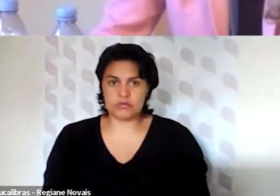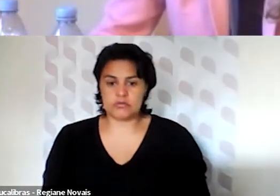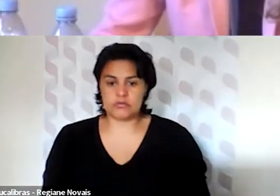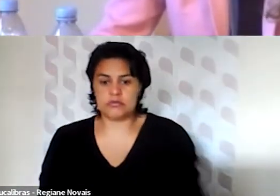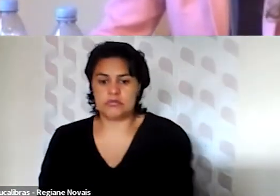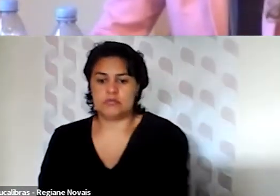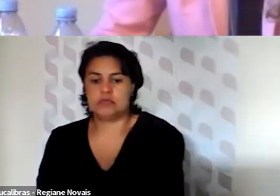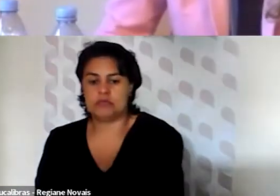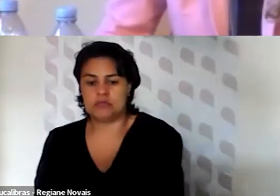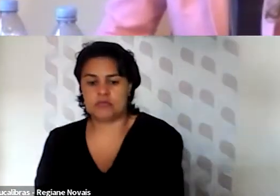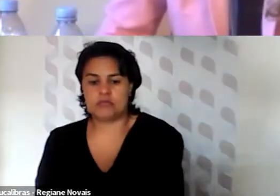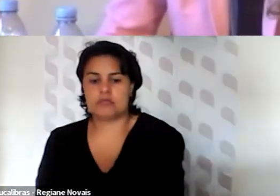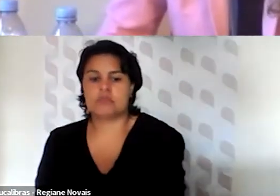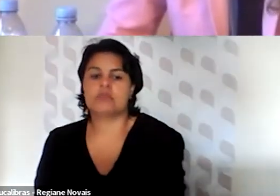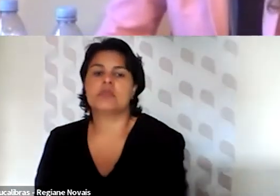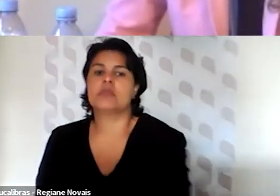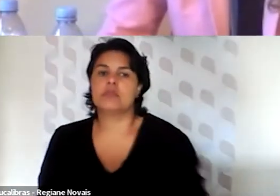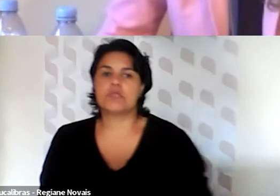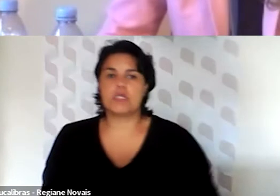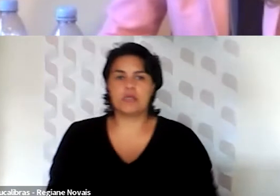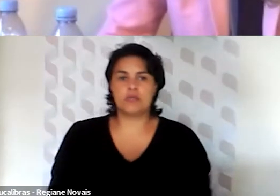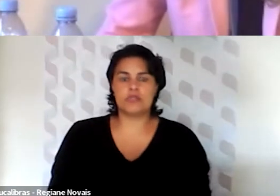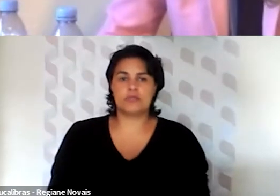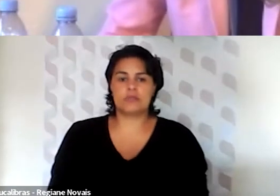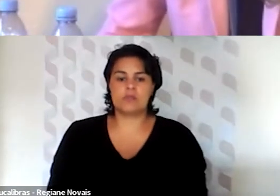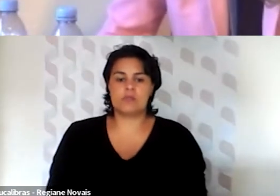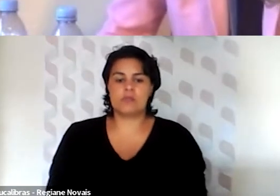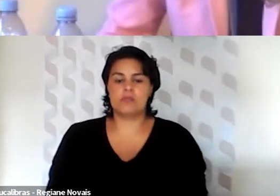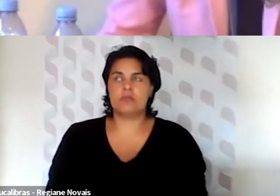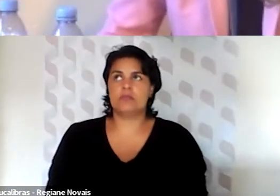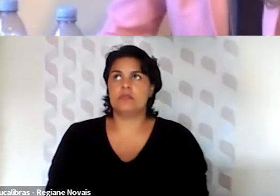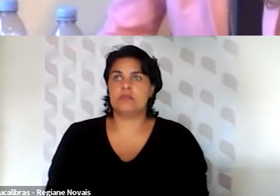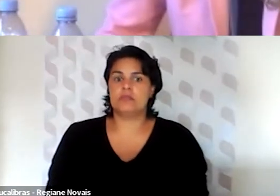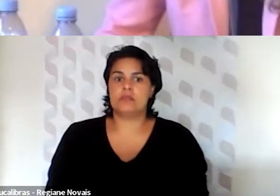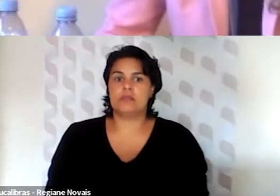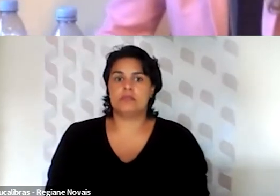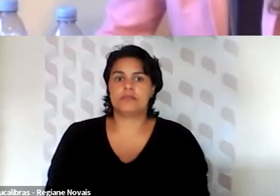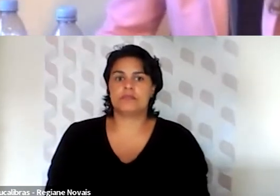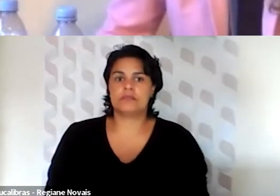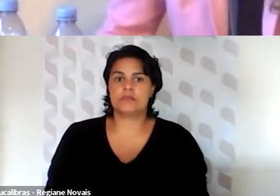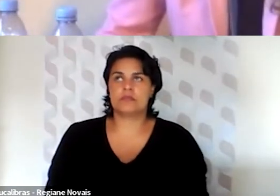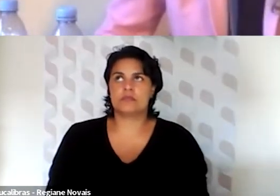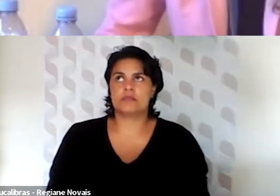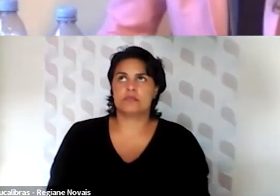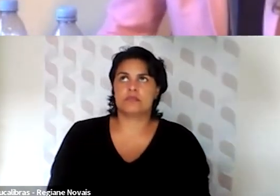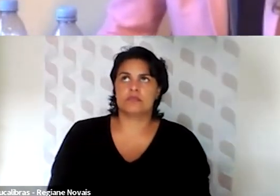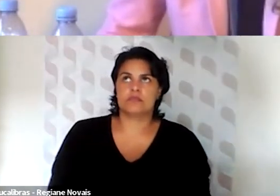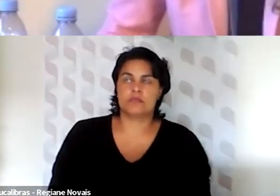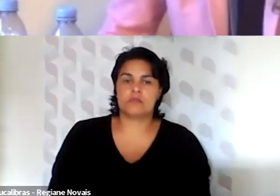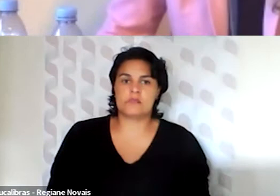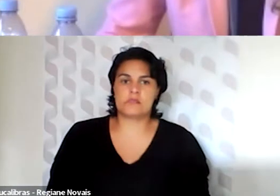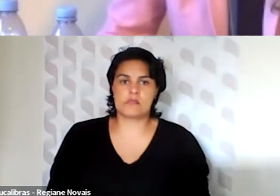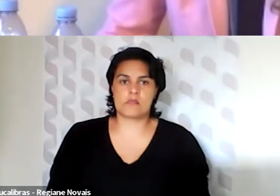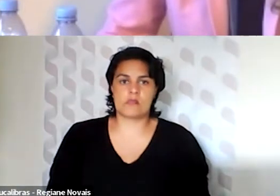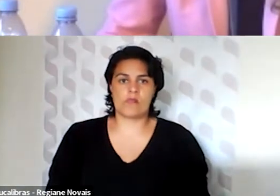faible aussi de la part des pays étrangers. Et ça, personnellement, en tant que Français, ça nous attriste beaucoup,